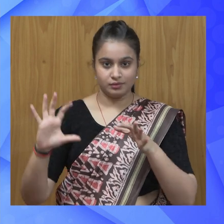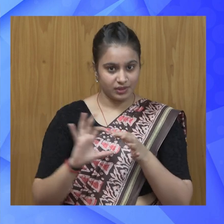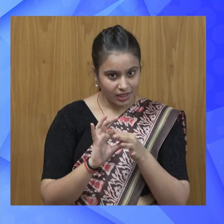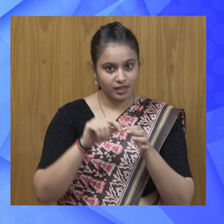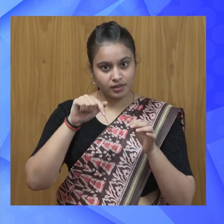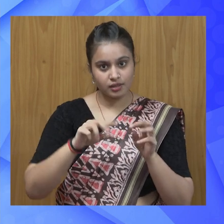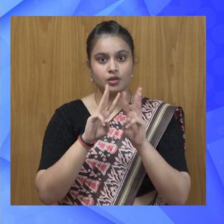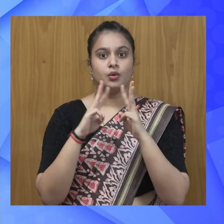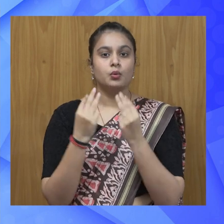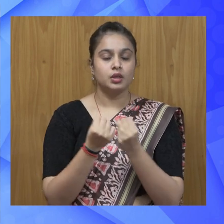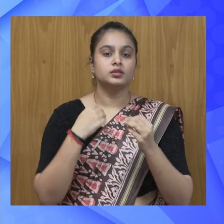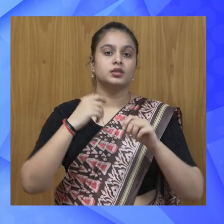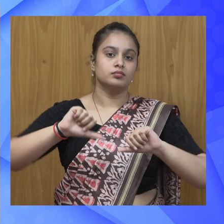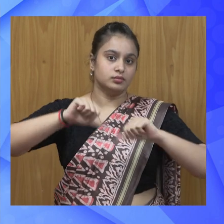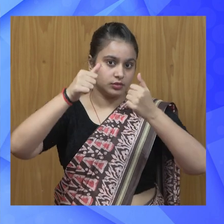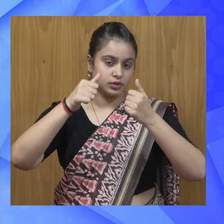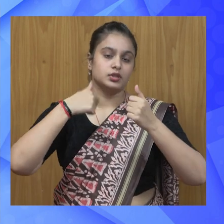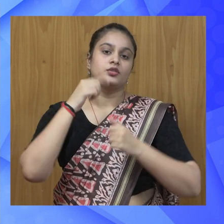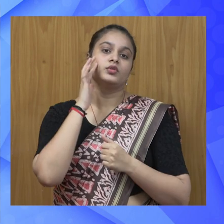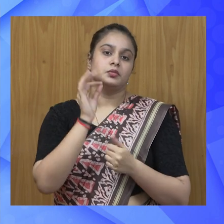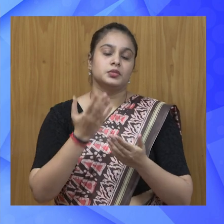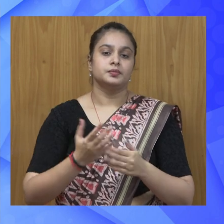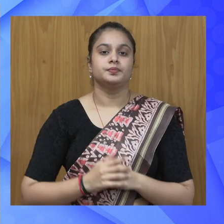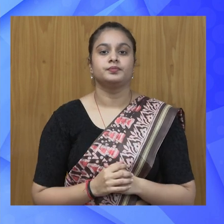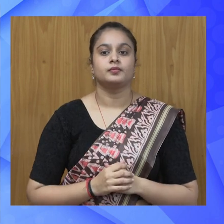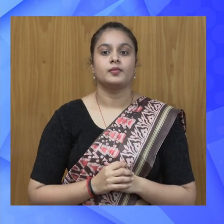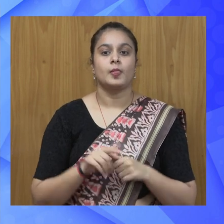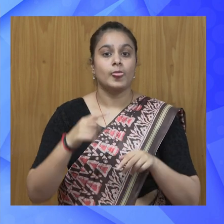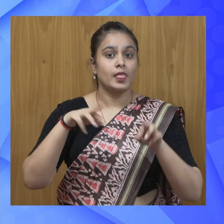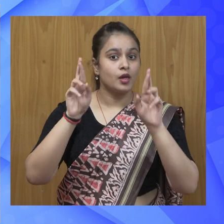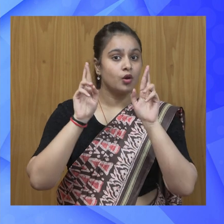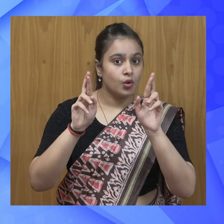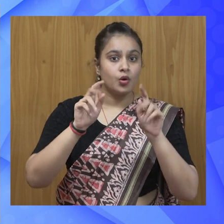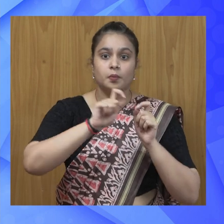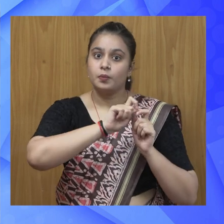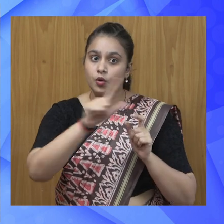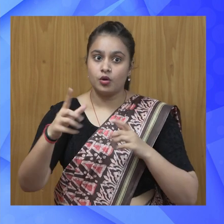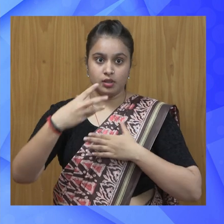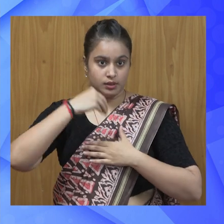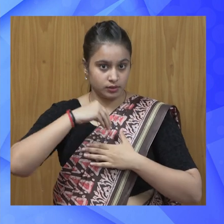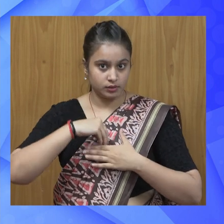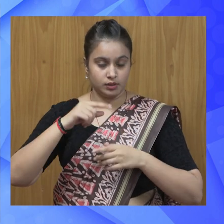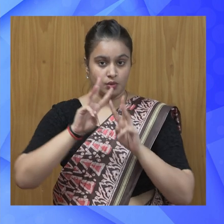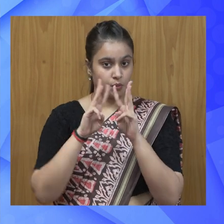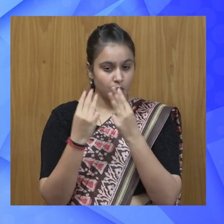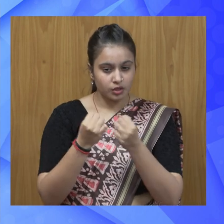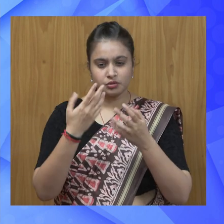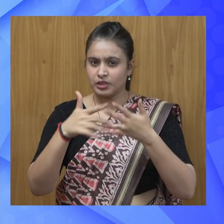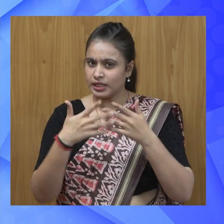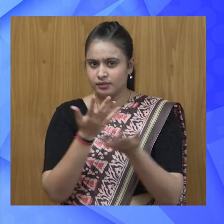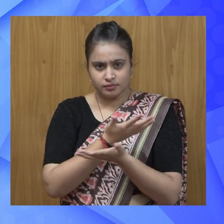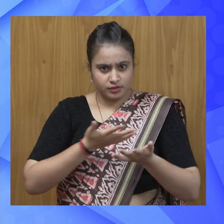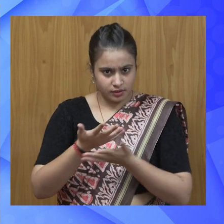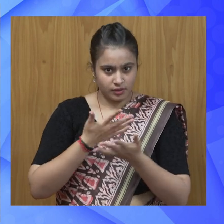इस कार्यशाला की सफलता में महत्वपूर्ण भूमिका निभाई है. We hope that the insights gained from the workshop will leave a